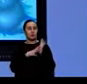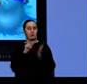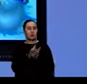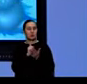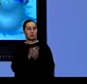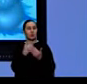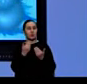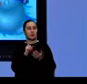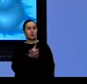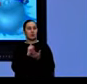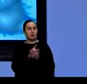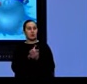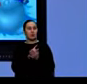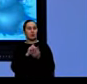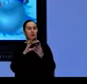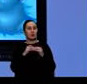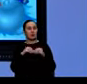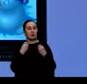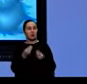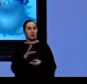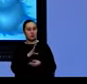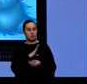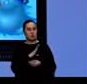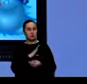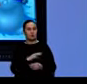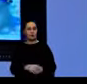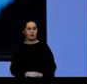209-ші машк сізге вазифа тарзда берілген еді.